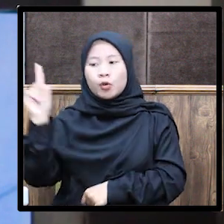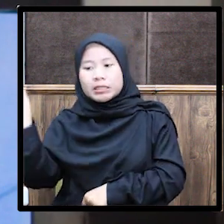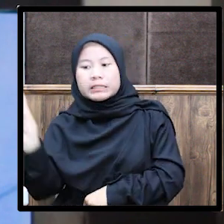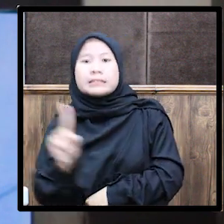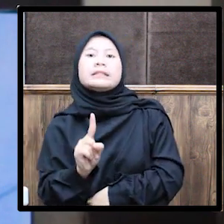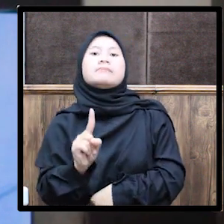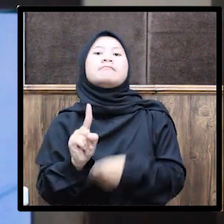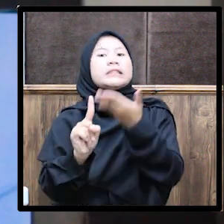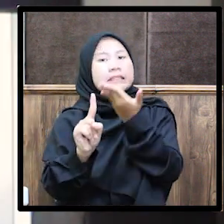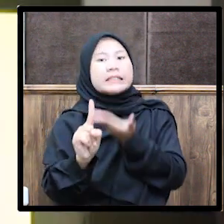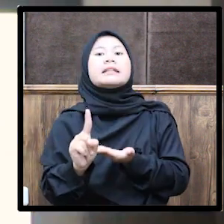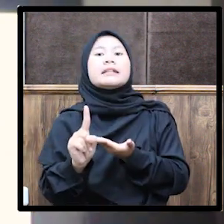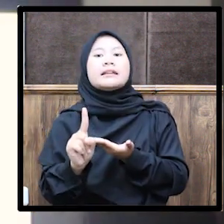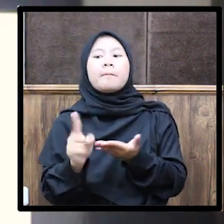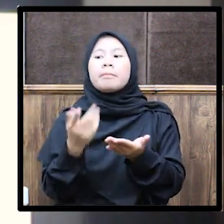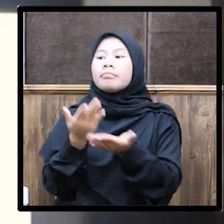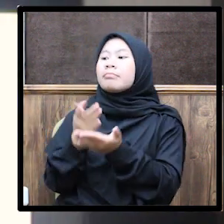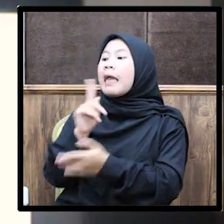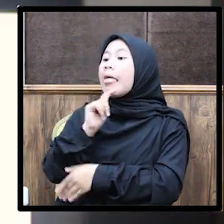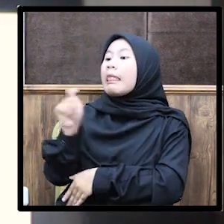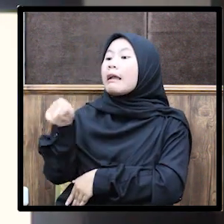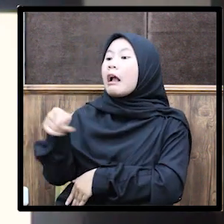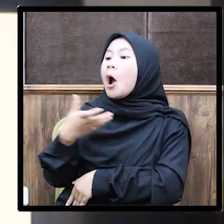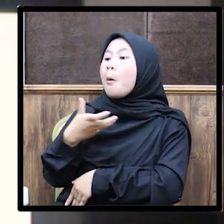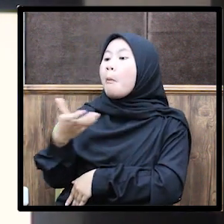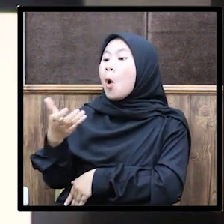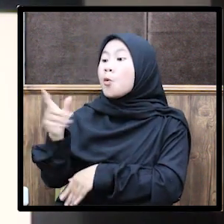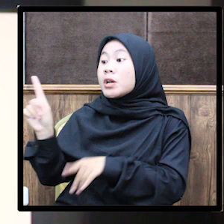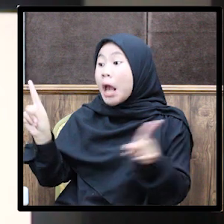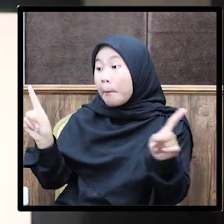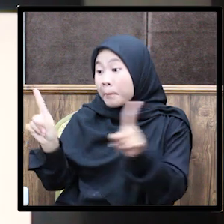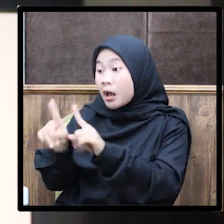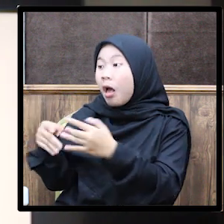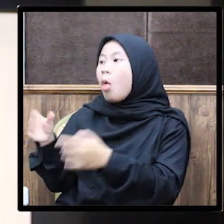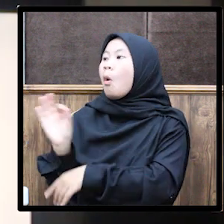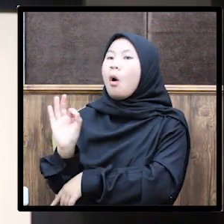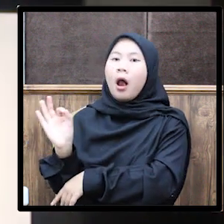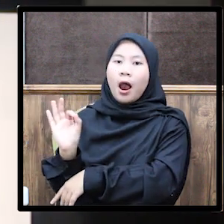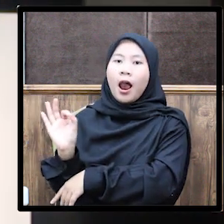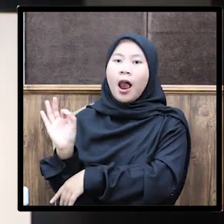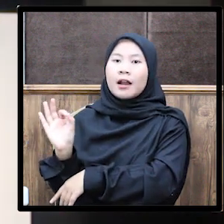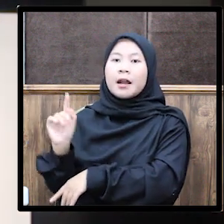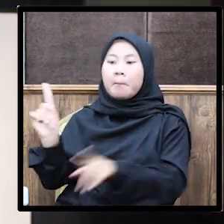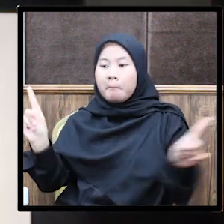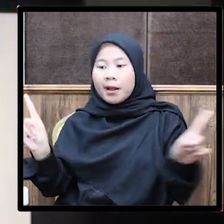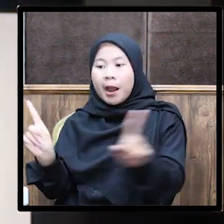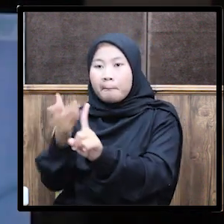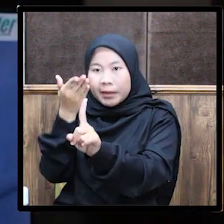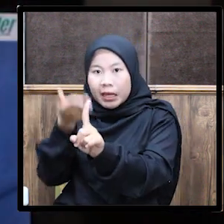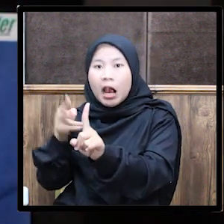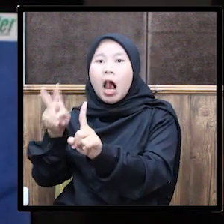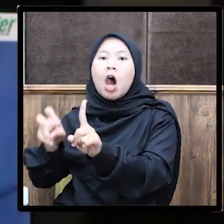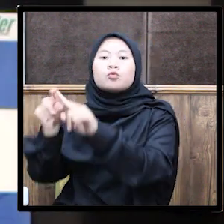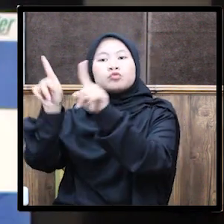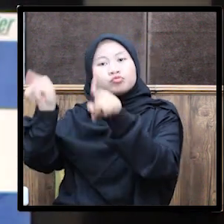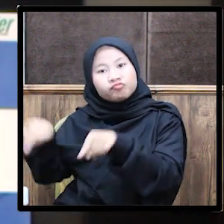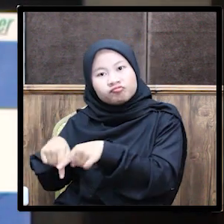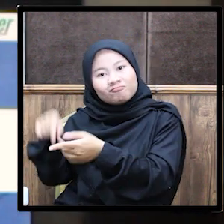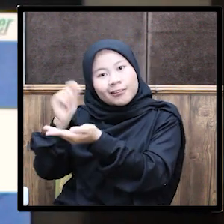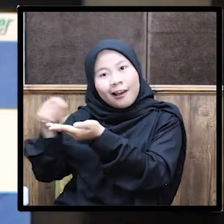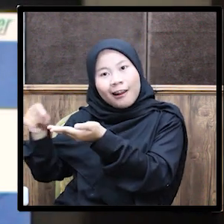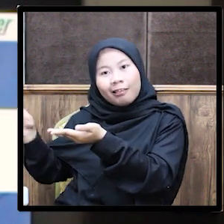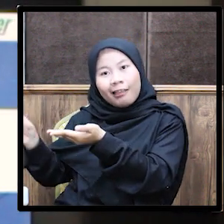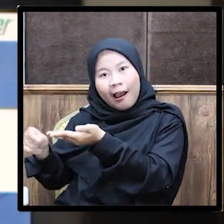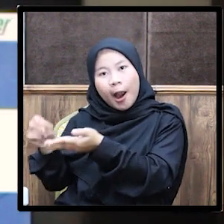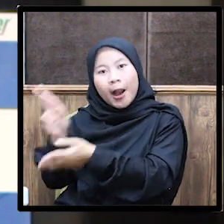ditawari untuk didampingi, dia pun juga harus menandatangani formulir itu untuk merahasiakan pilihannya. Itu